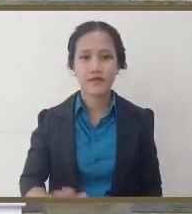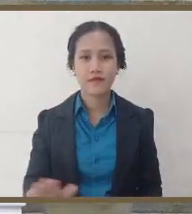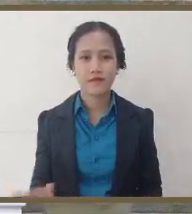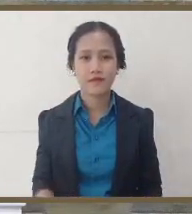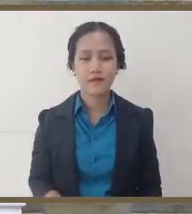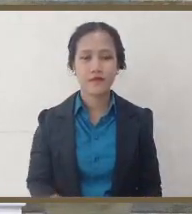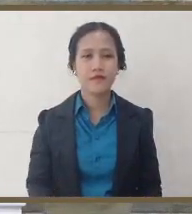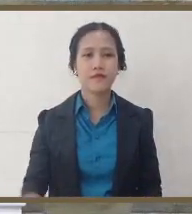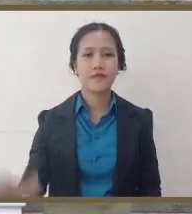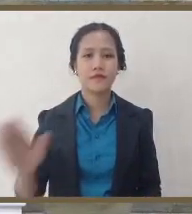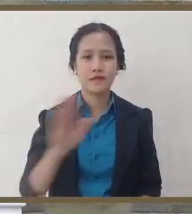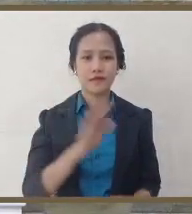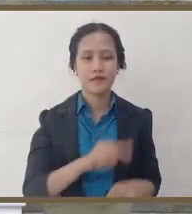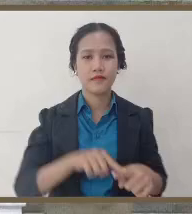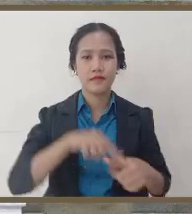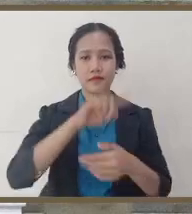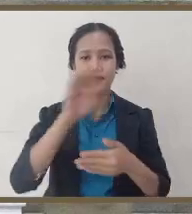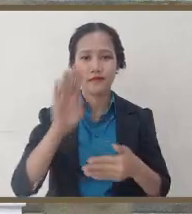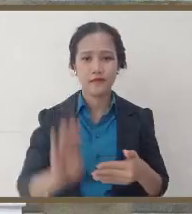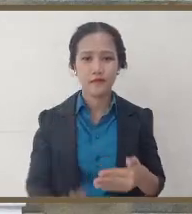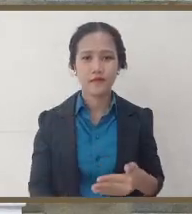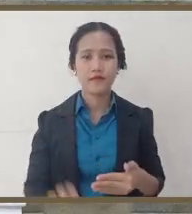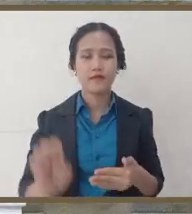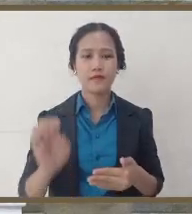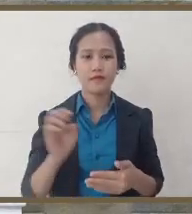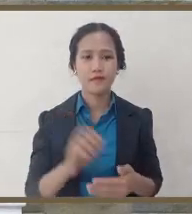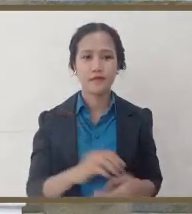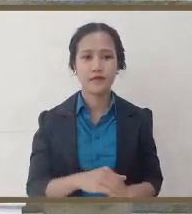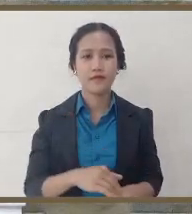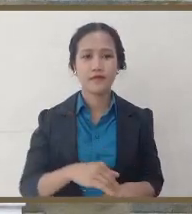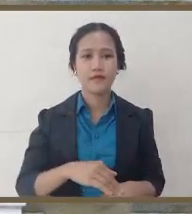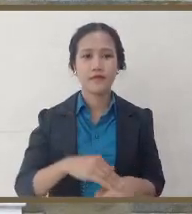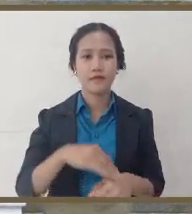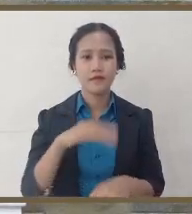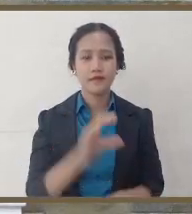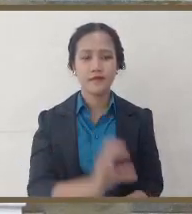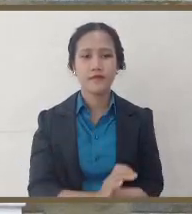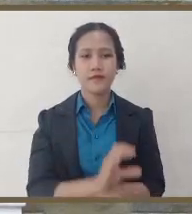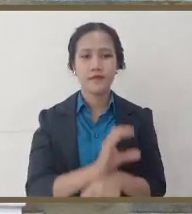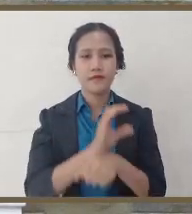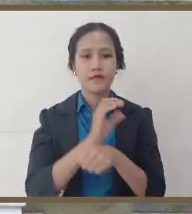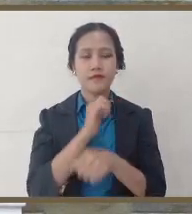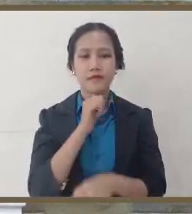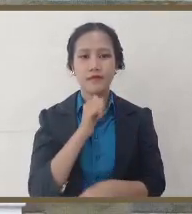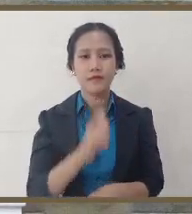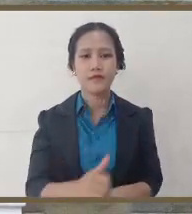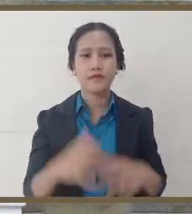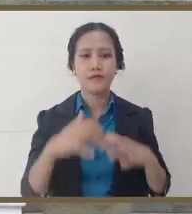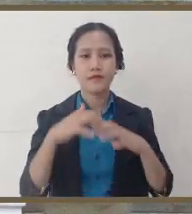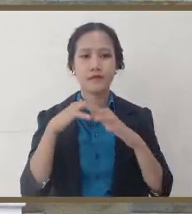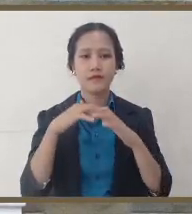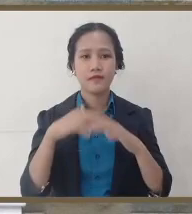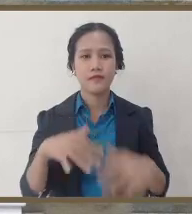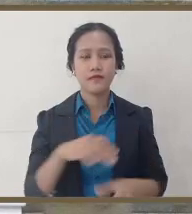kailanman hanggang katapusan, ang pananalig niya'y di mag-iiba.